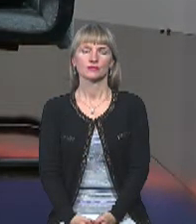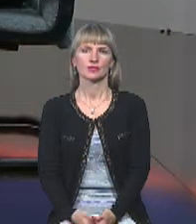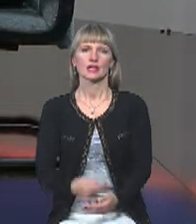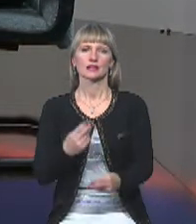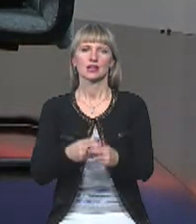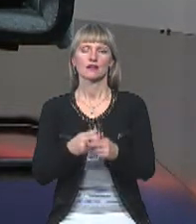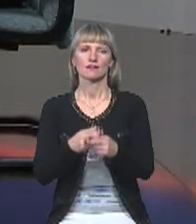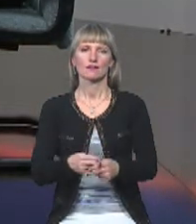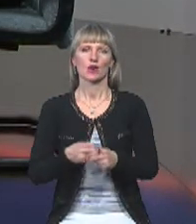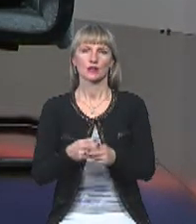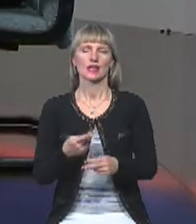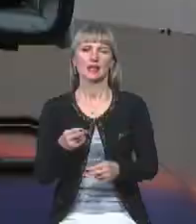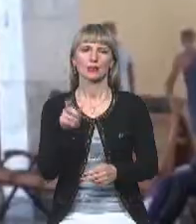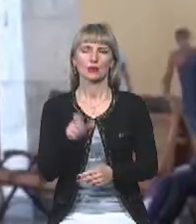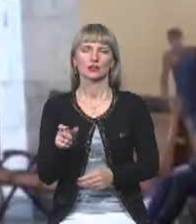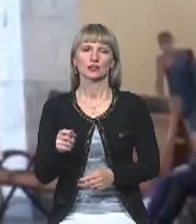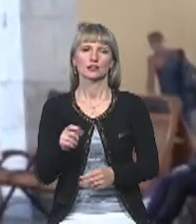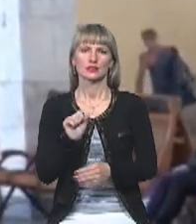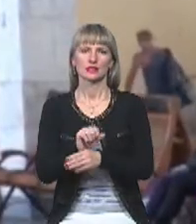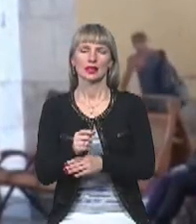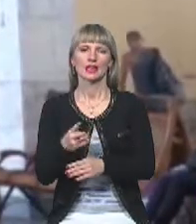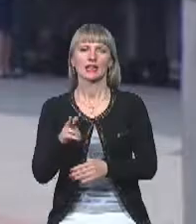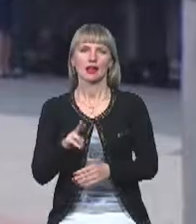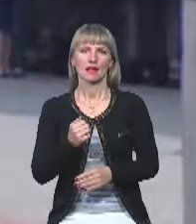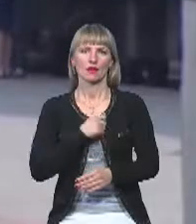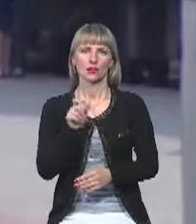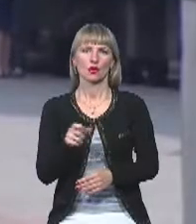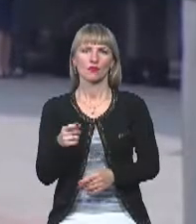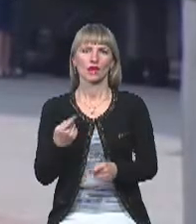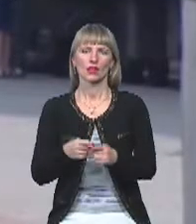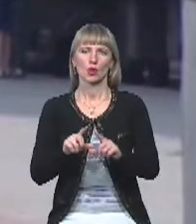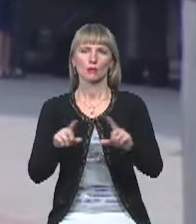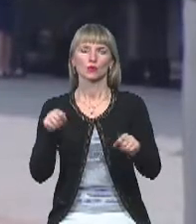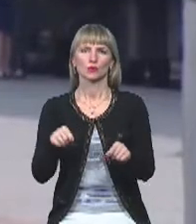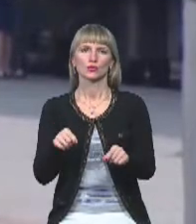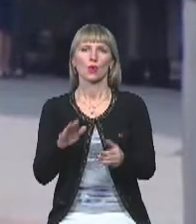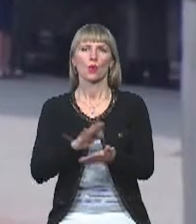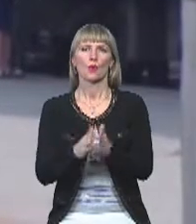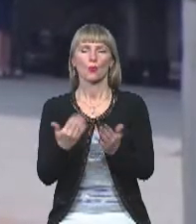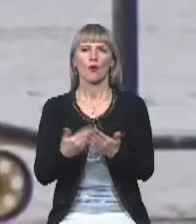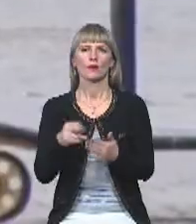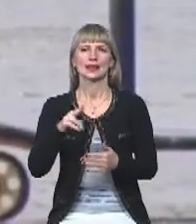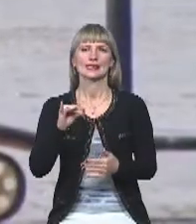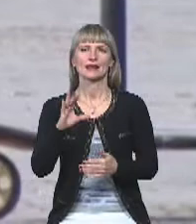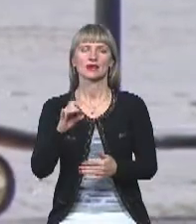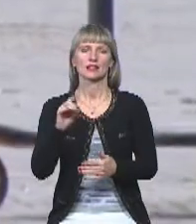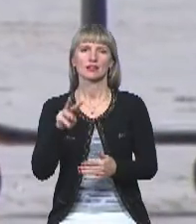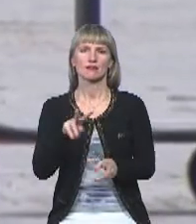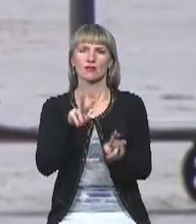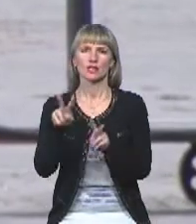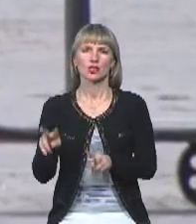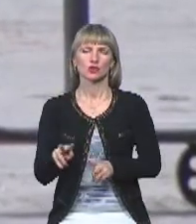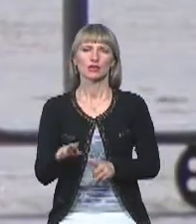Залізничний вокзал. Для пасажирів – станція, для військових – стратегічний об'єкт. Тут умовних диверсантів вистежують патрулі військових